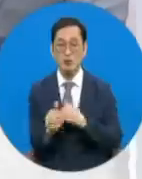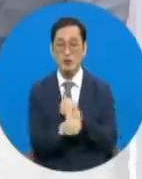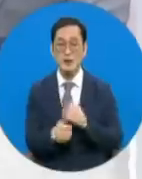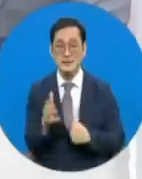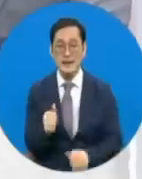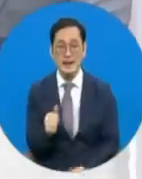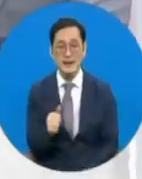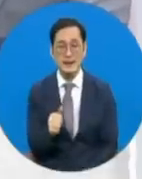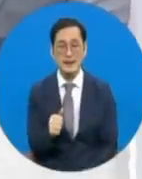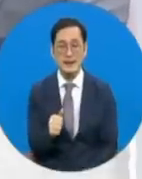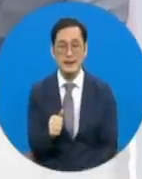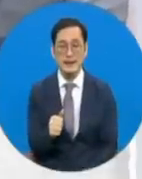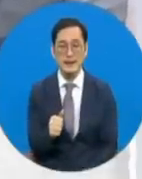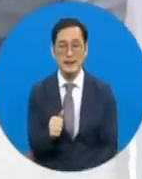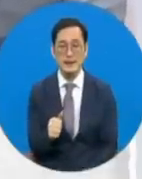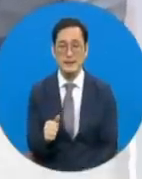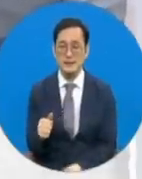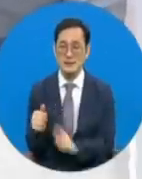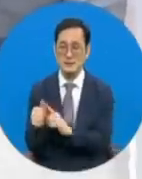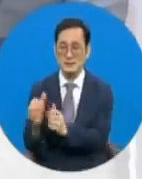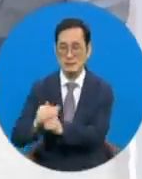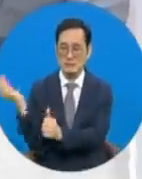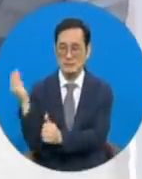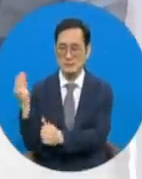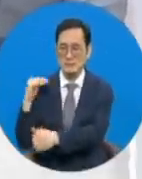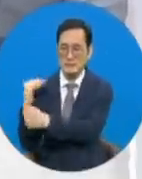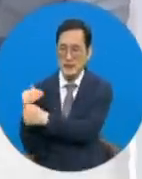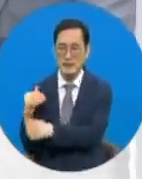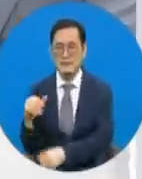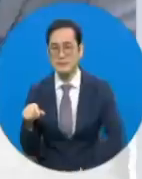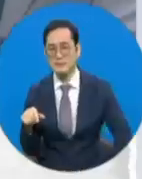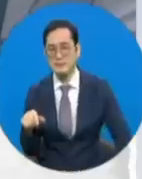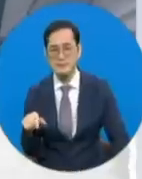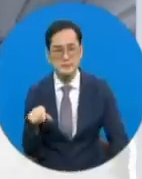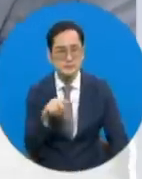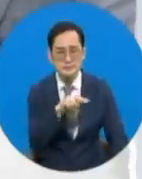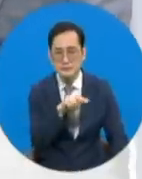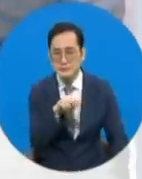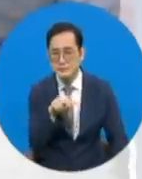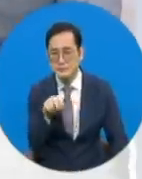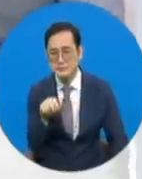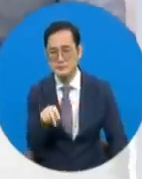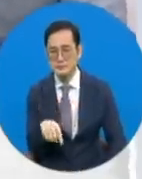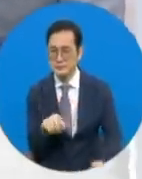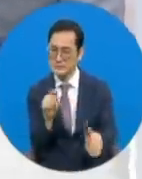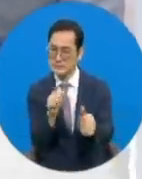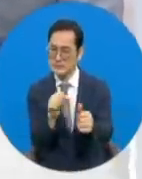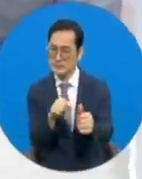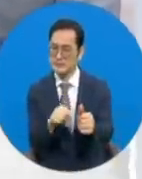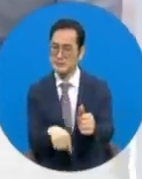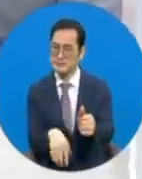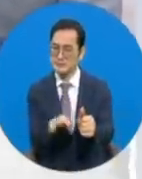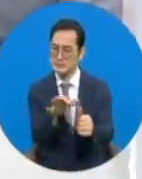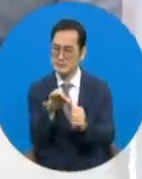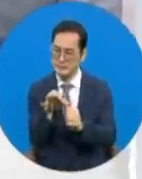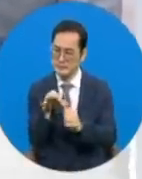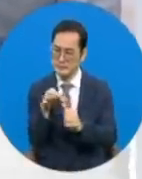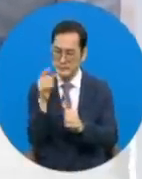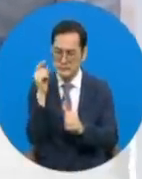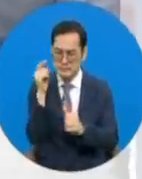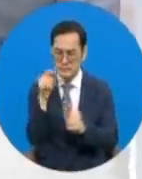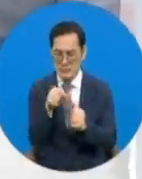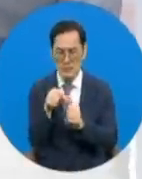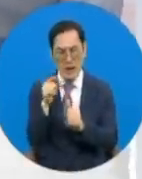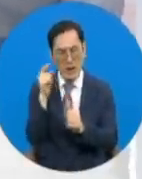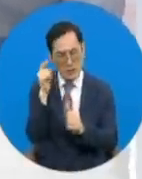방통위원장을 무리하게 면직시키고 바로 이동관 카드를 아직까지 이제 공식화하진 않았습니다. 꺼낸 건